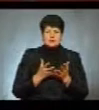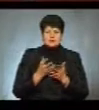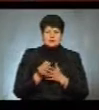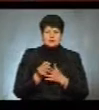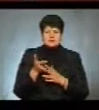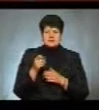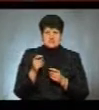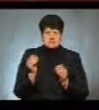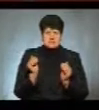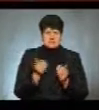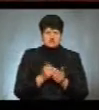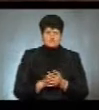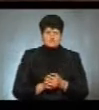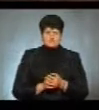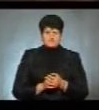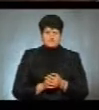газ менше.